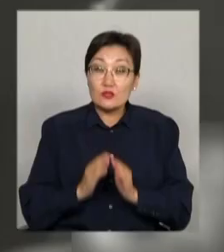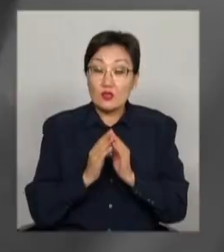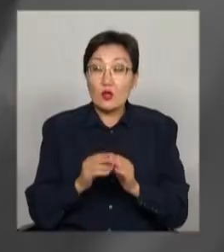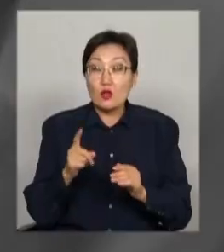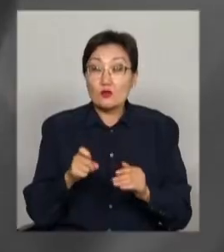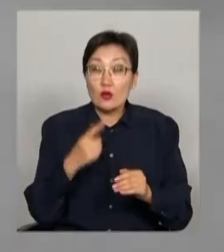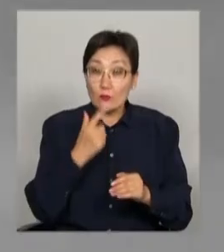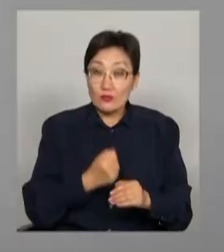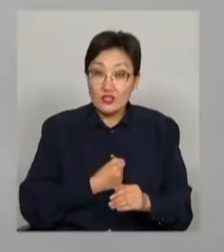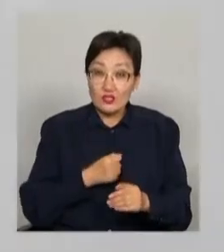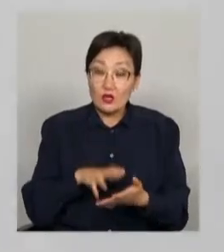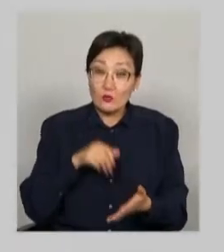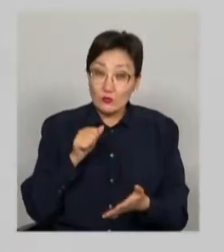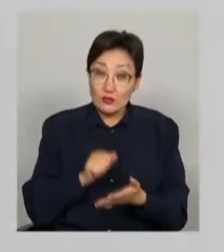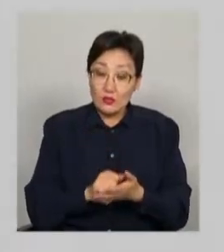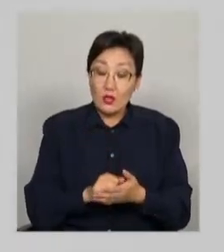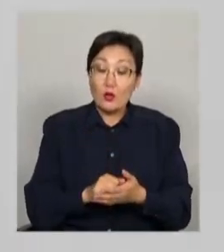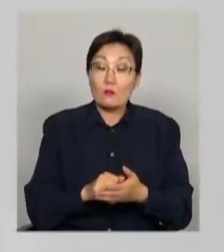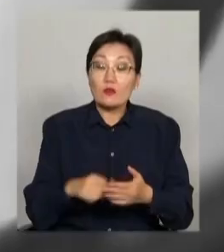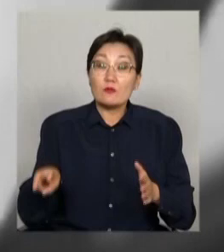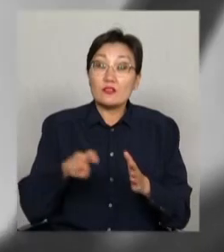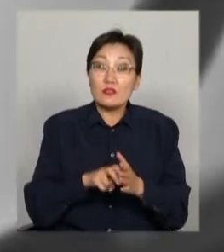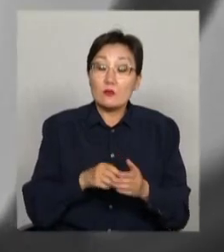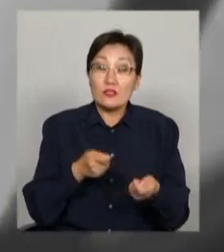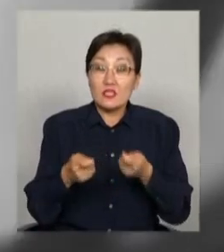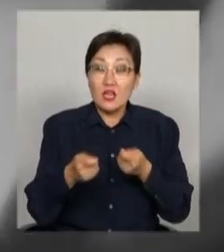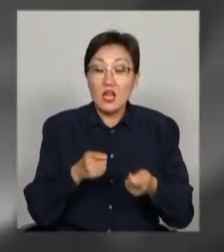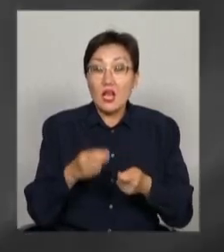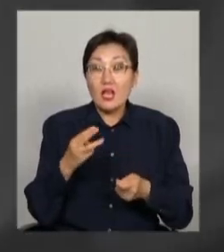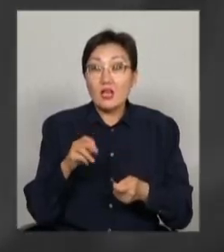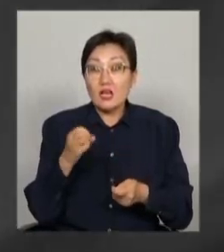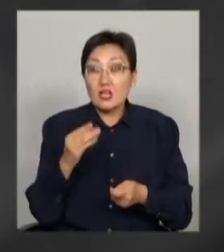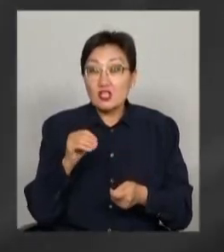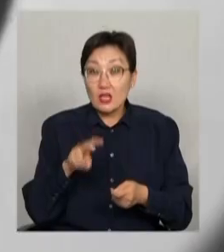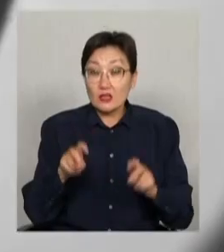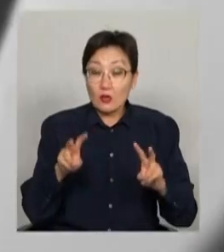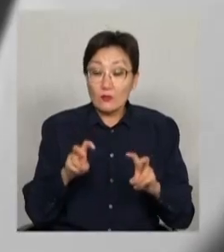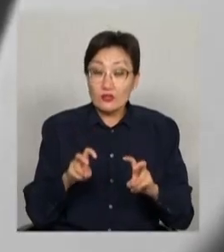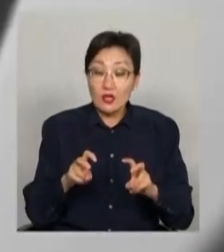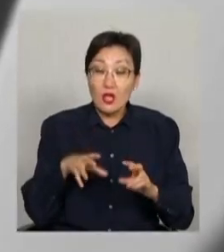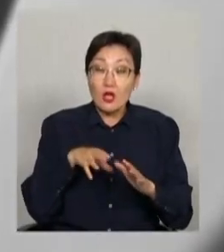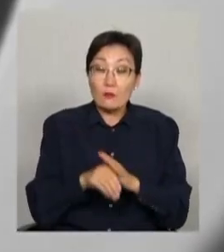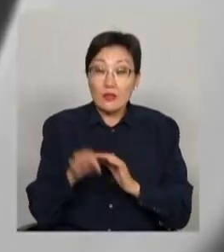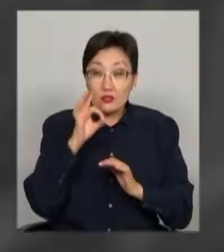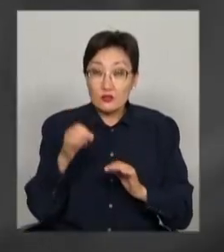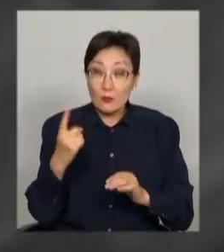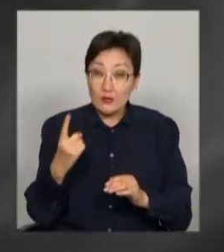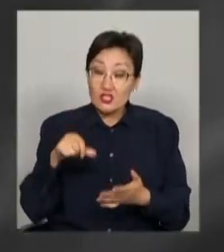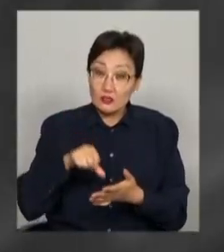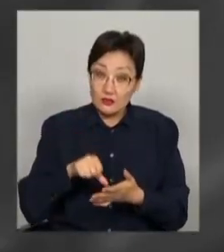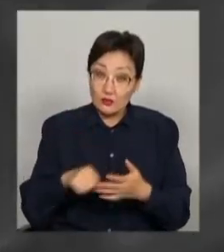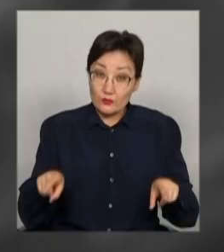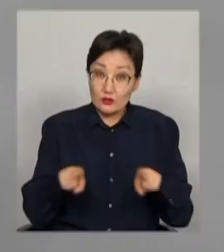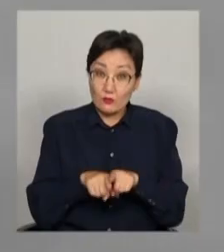шақты сарбазын құртып жібереді. Сол үшін Талғат мінген ұшақты немістер қара жал деп атап кеткен. Және жау ұясы Берлинді алуға бірінші боп қатысады.